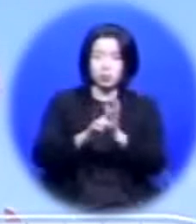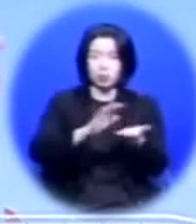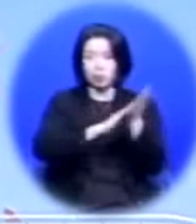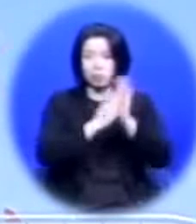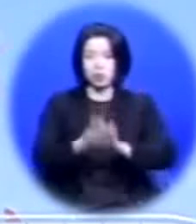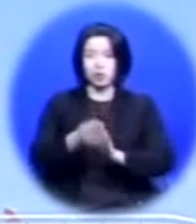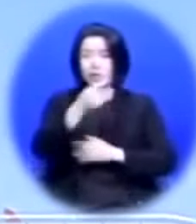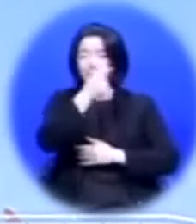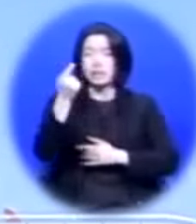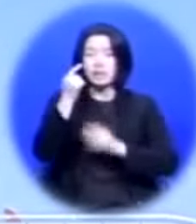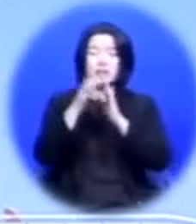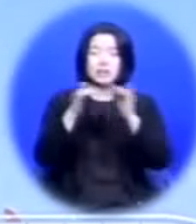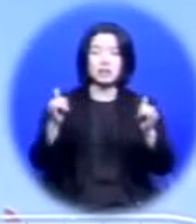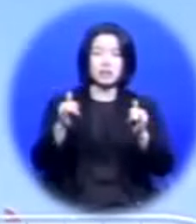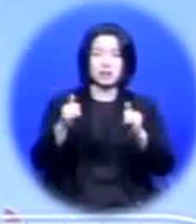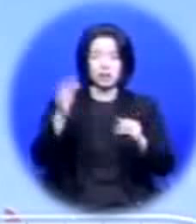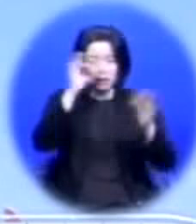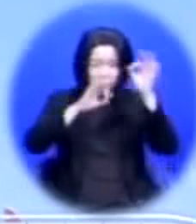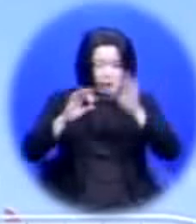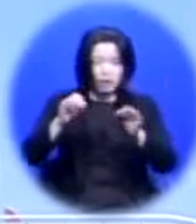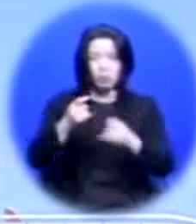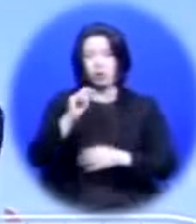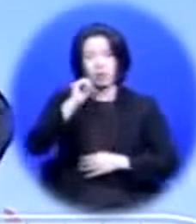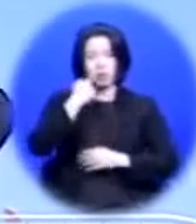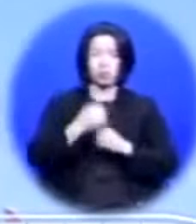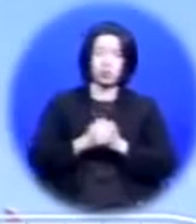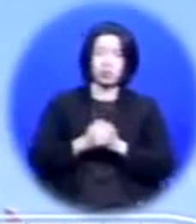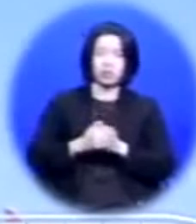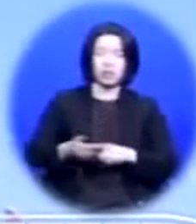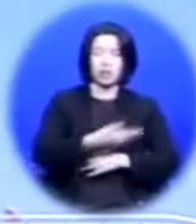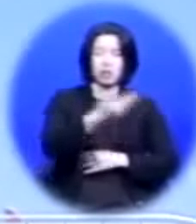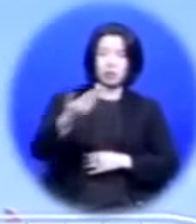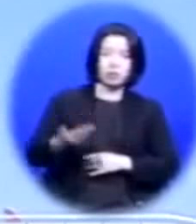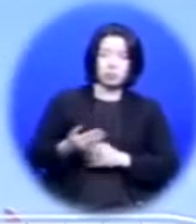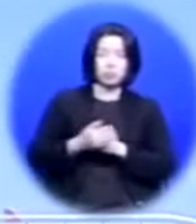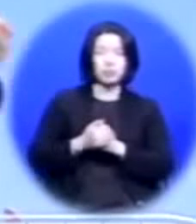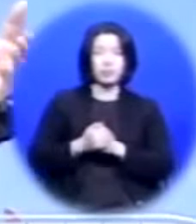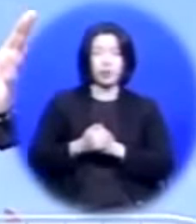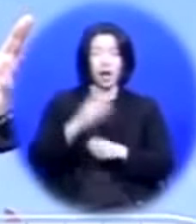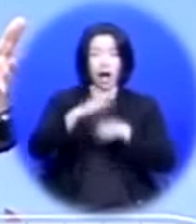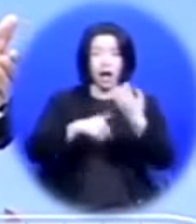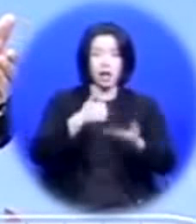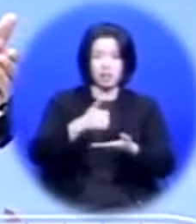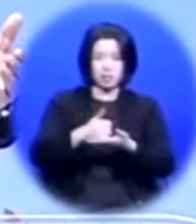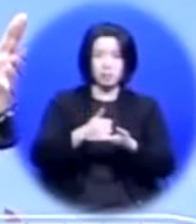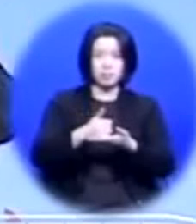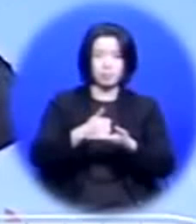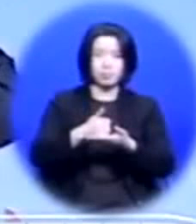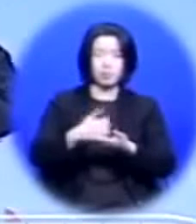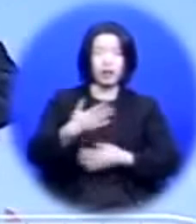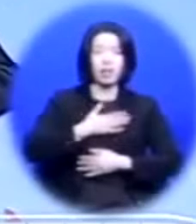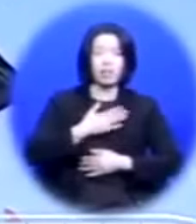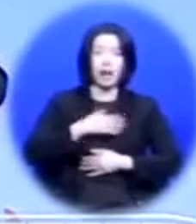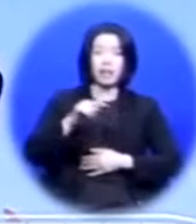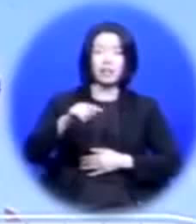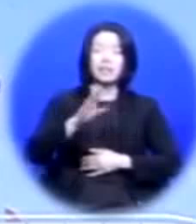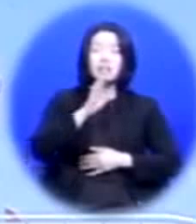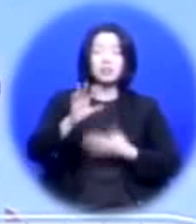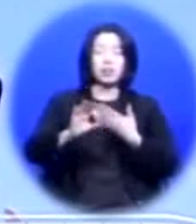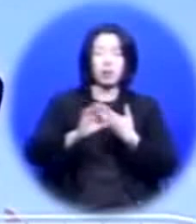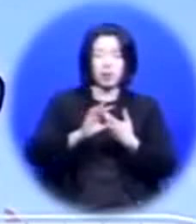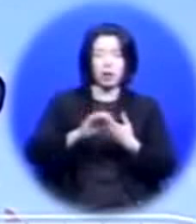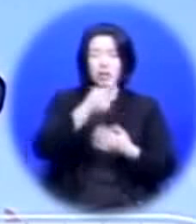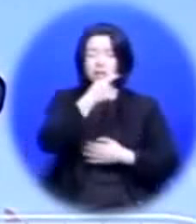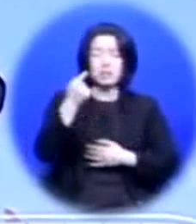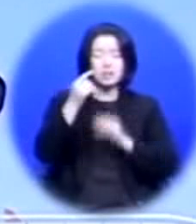증인을 찾아보기가 어려우니까 오늘 여러분 하나님 나를 그러면 증인으로